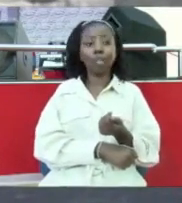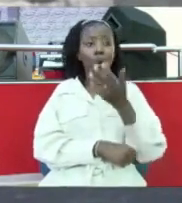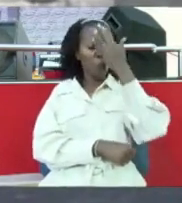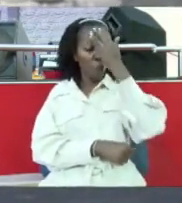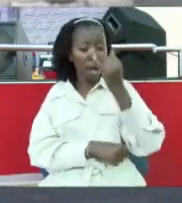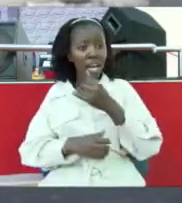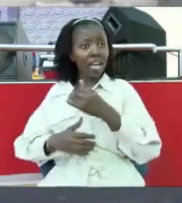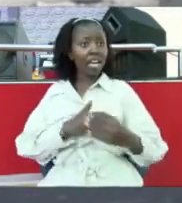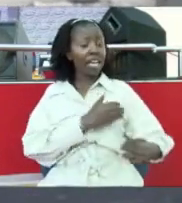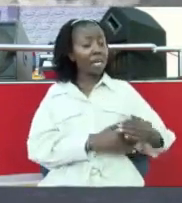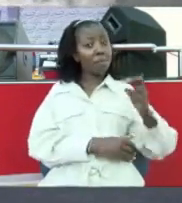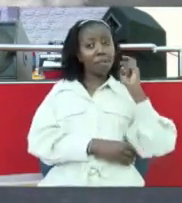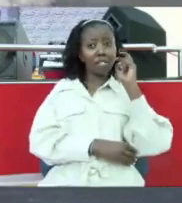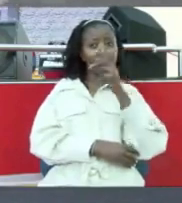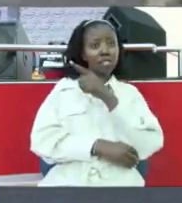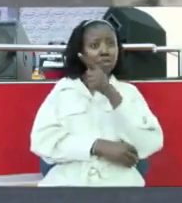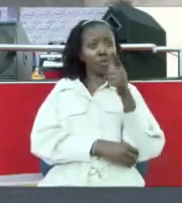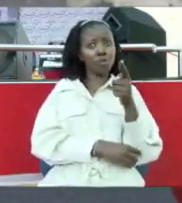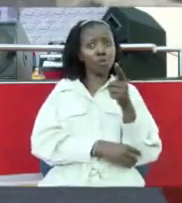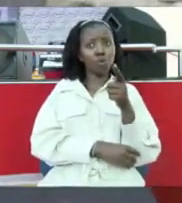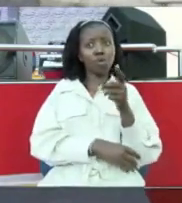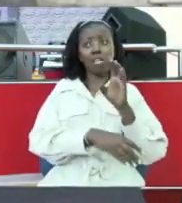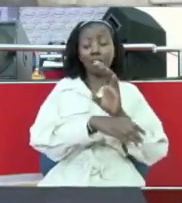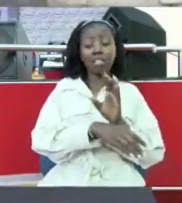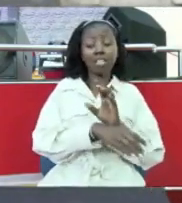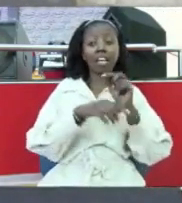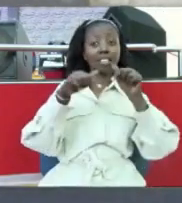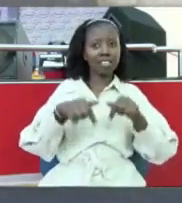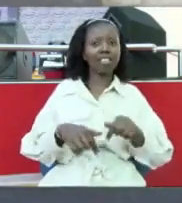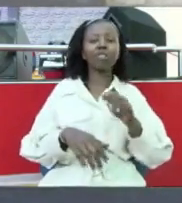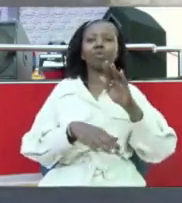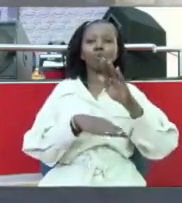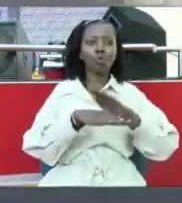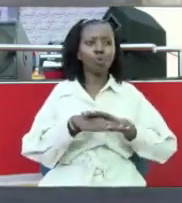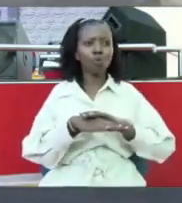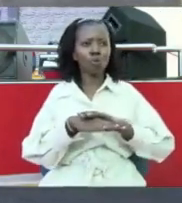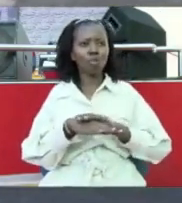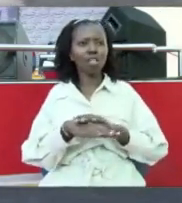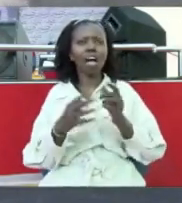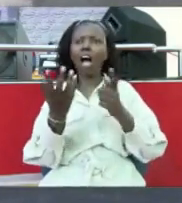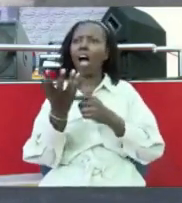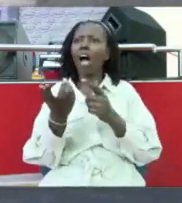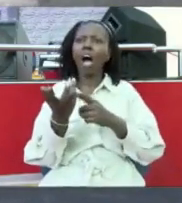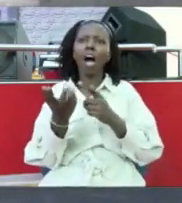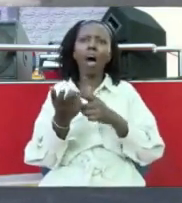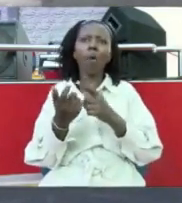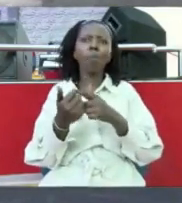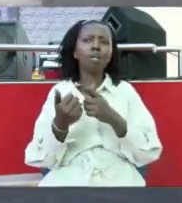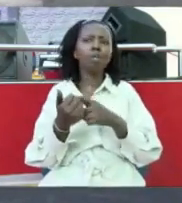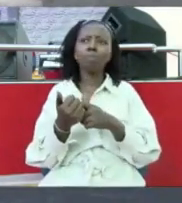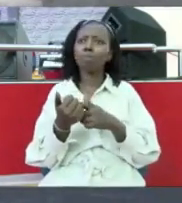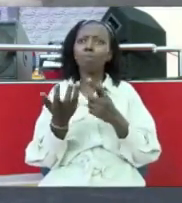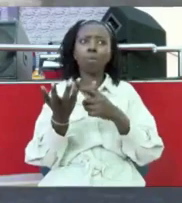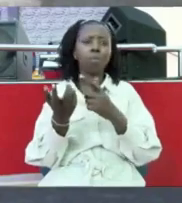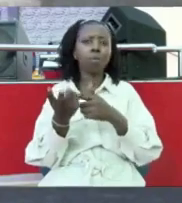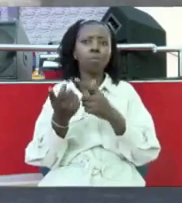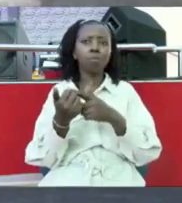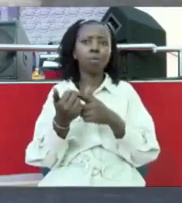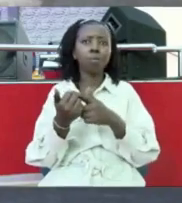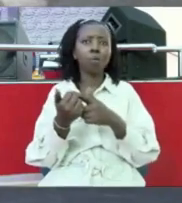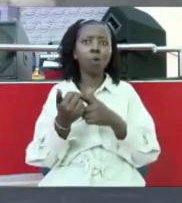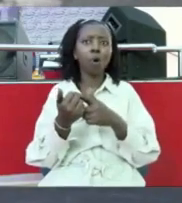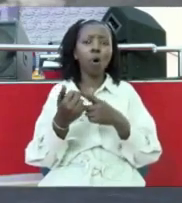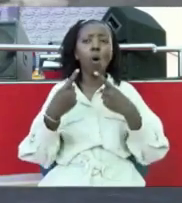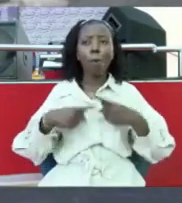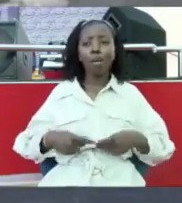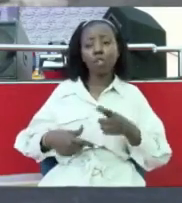amekuona, by the way, hii kanisa yetu ni poa sana. Our church is so good. Ni watu wangapi na usisikie haya useme tu, kuna mtu alikuja